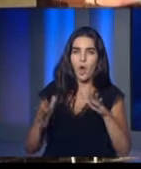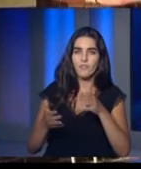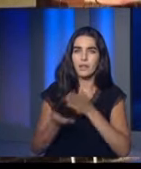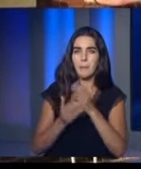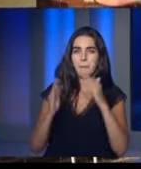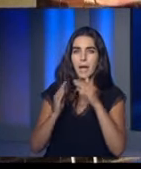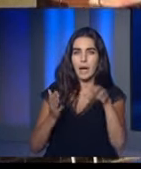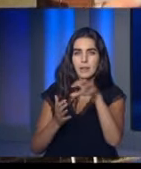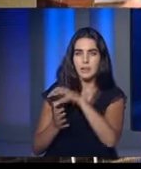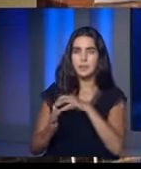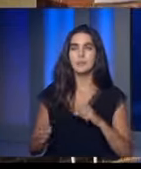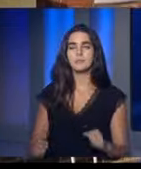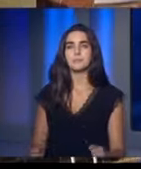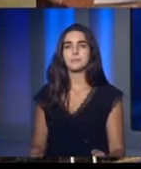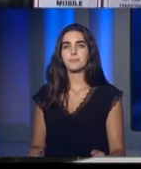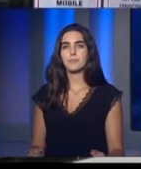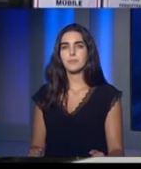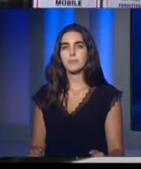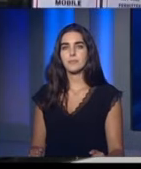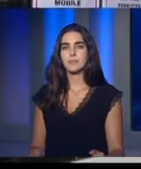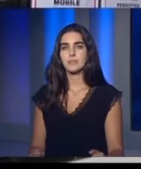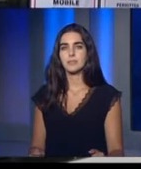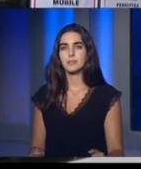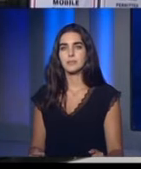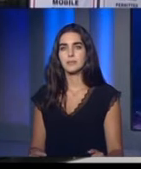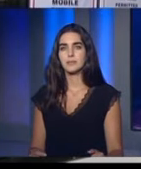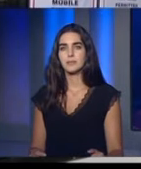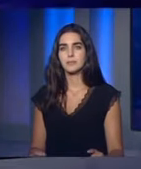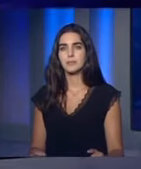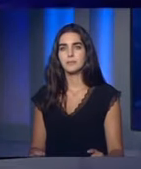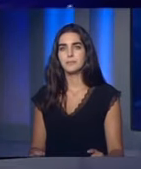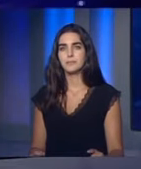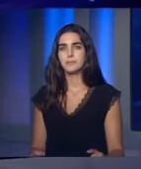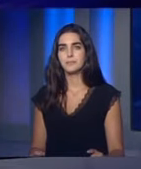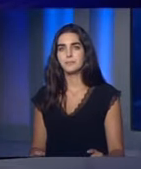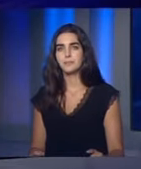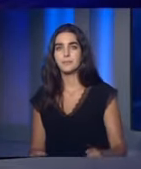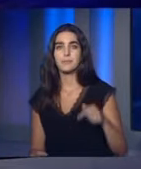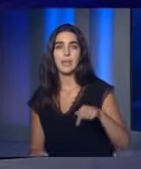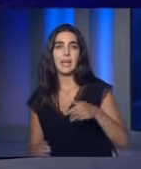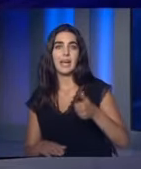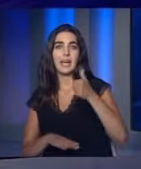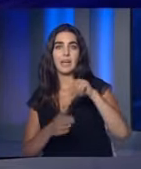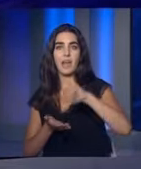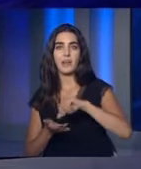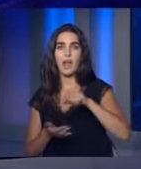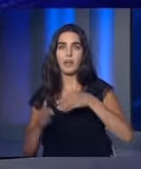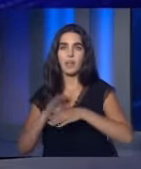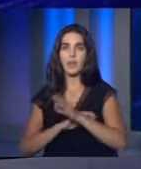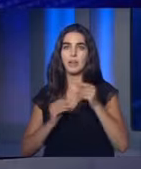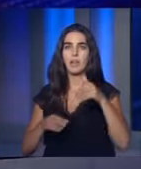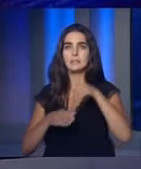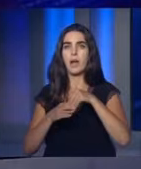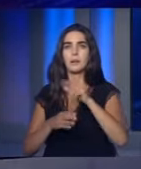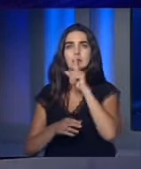به خوفا من بقاء أنصارهم في المنازل. إيران جهتها تدخل مرحلة الصمت